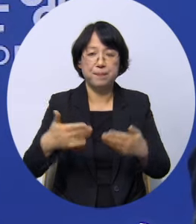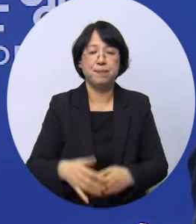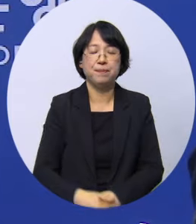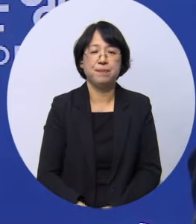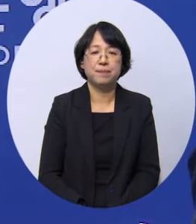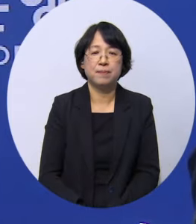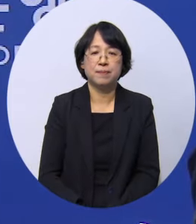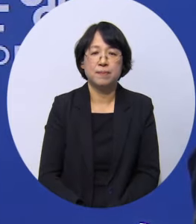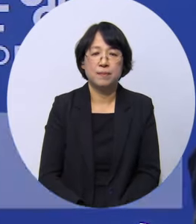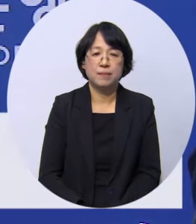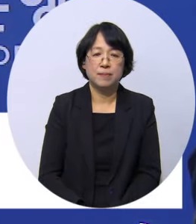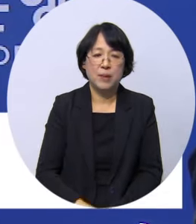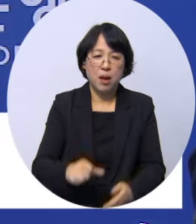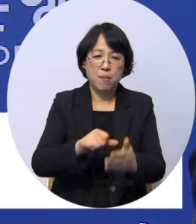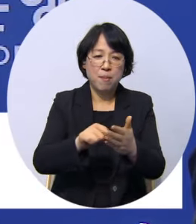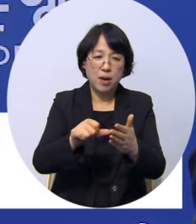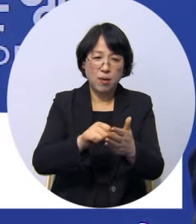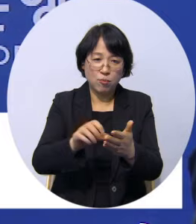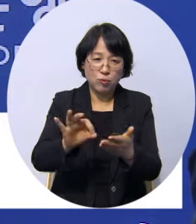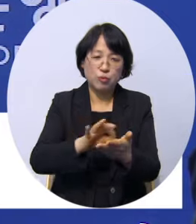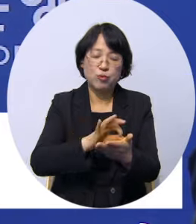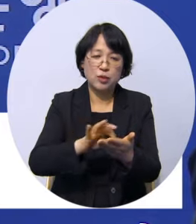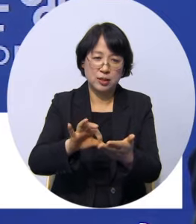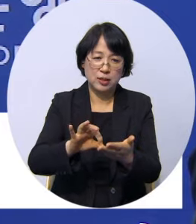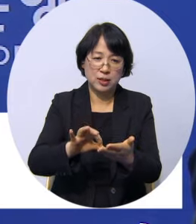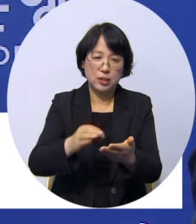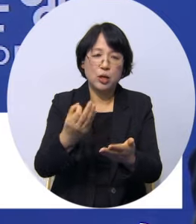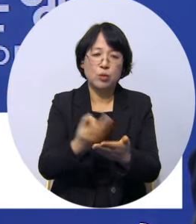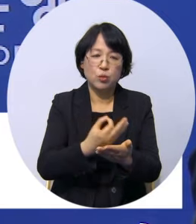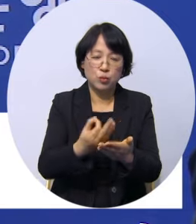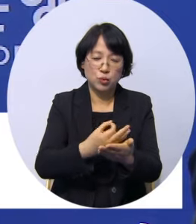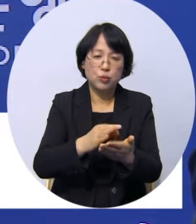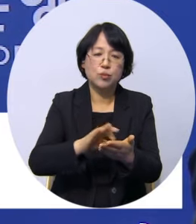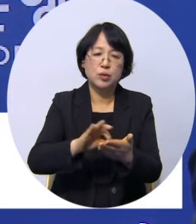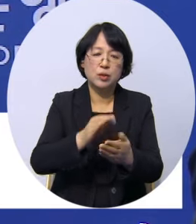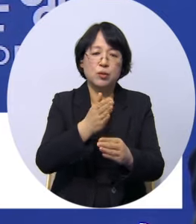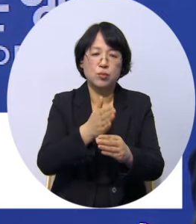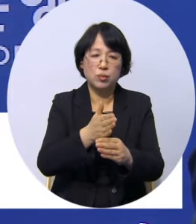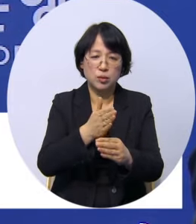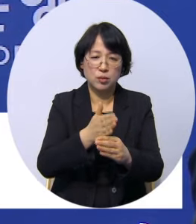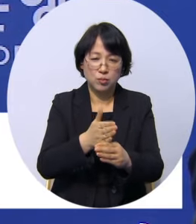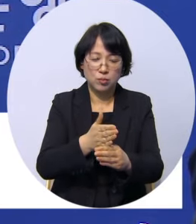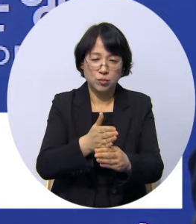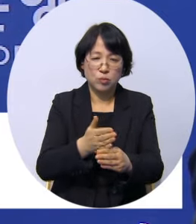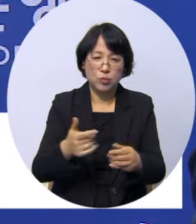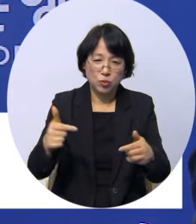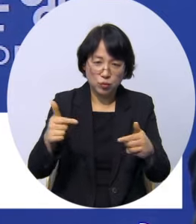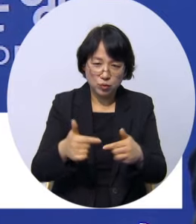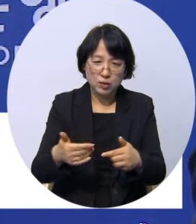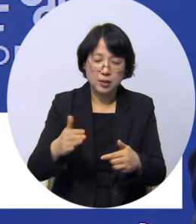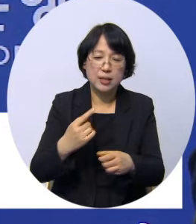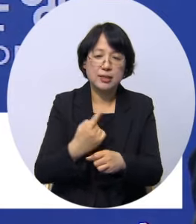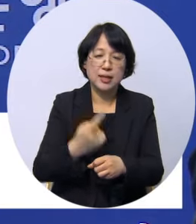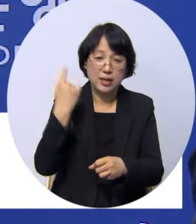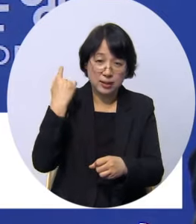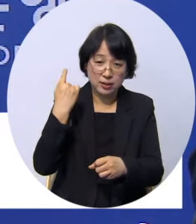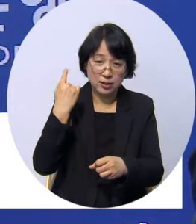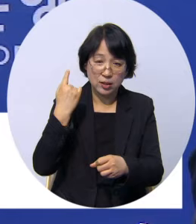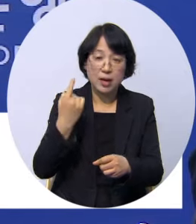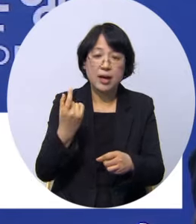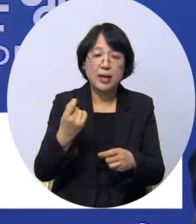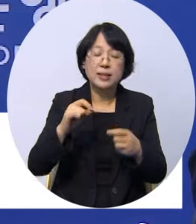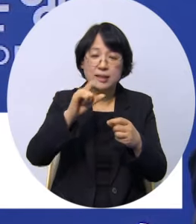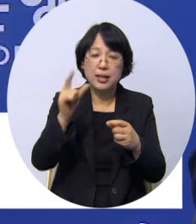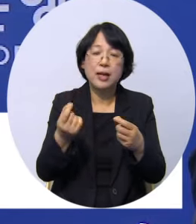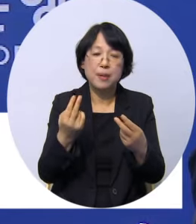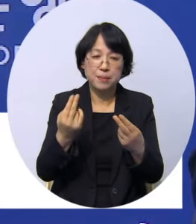나타났습니다 상품 수지와 본헌 소득 수지를 중심으로 축소되었으나 전년 동월 대비로는